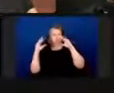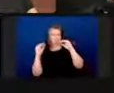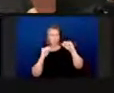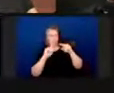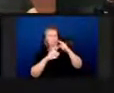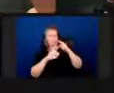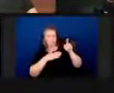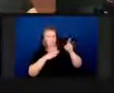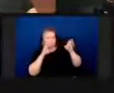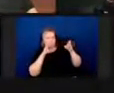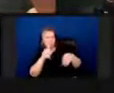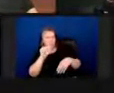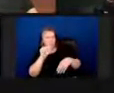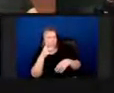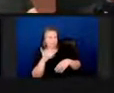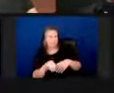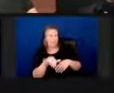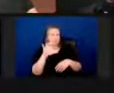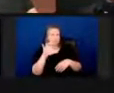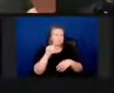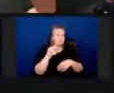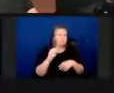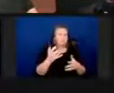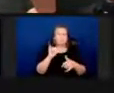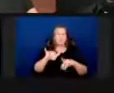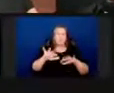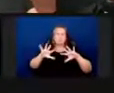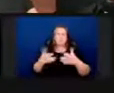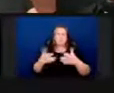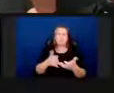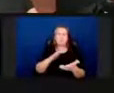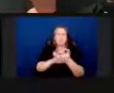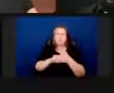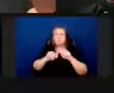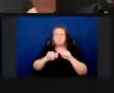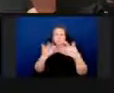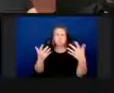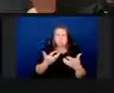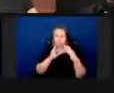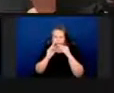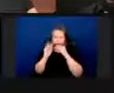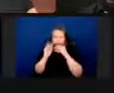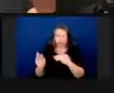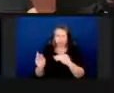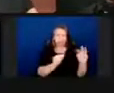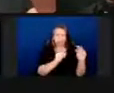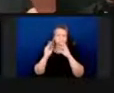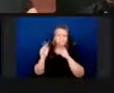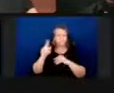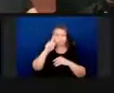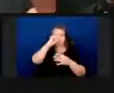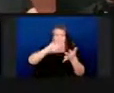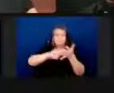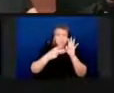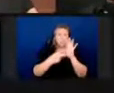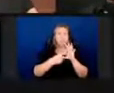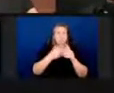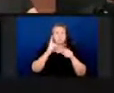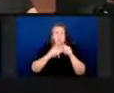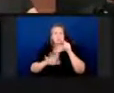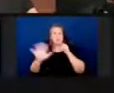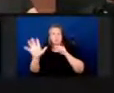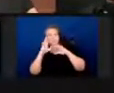tunaangalia jinsi ambavyo mwalimu anaweza kutumia modeli hii na kuijumuisha katika jinsi